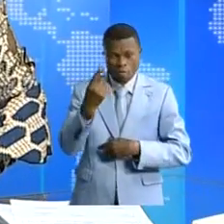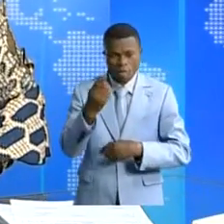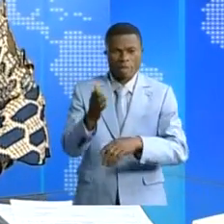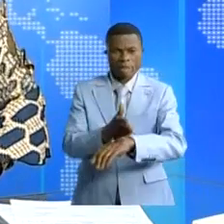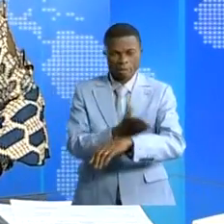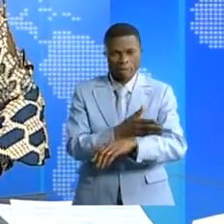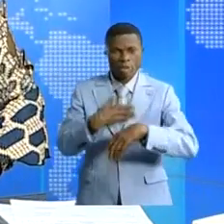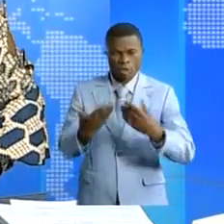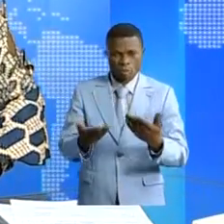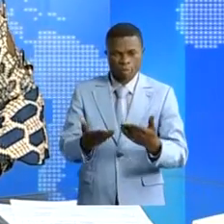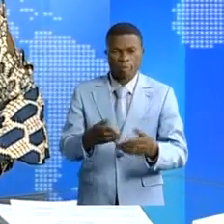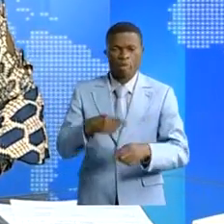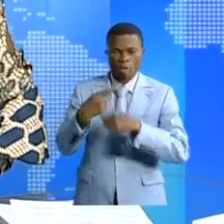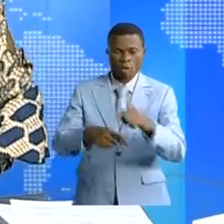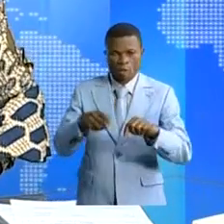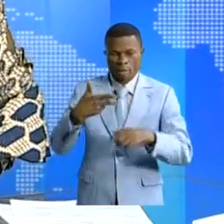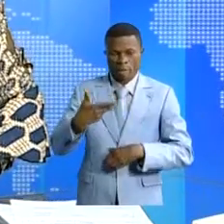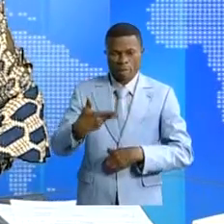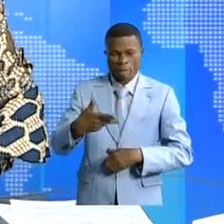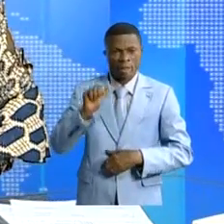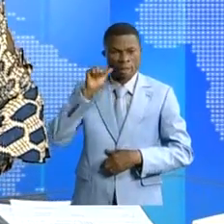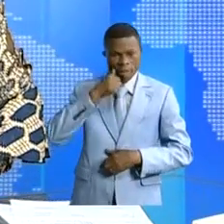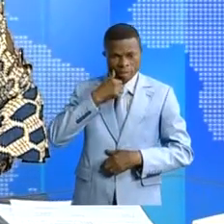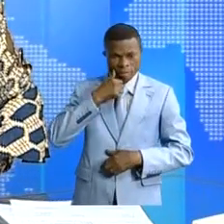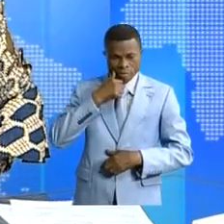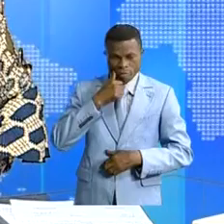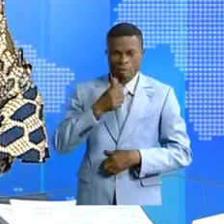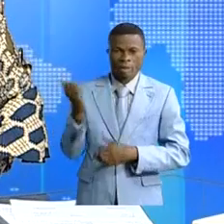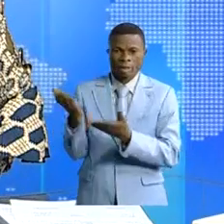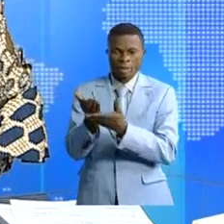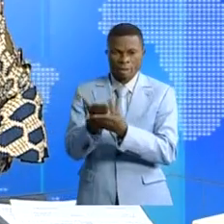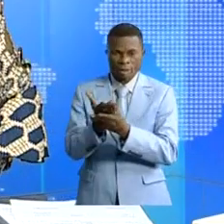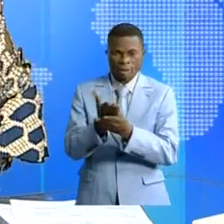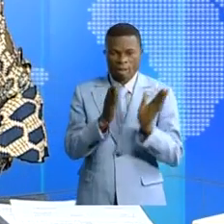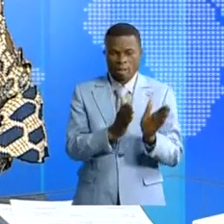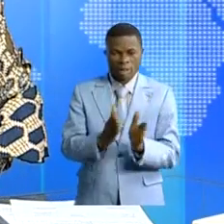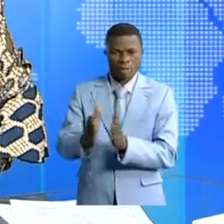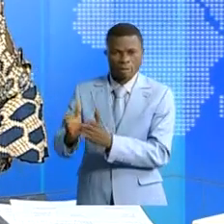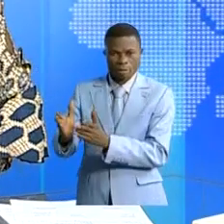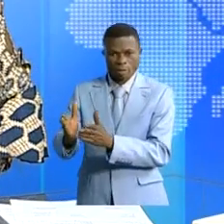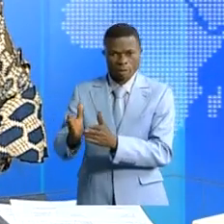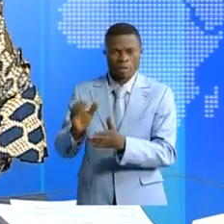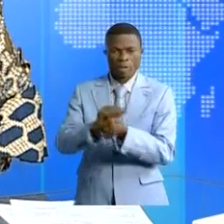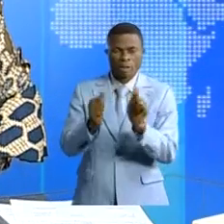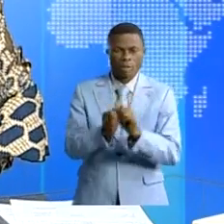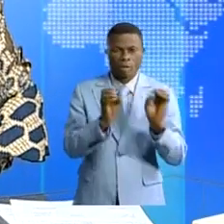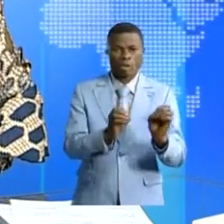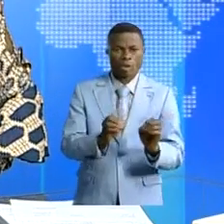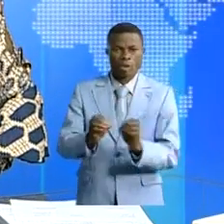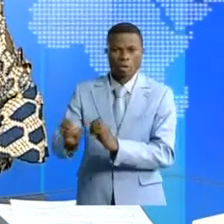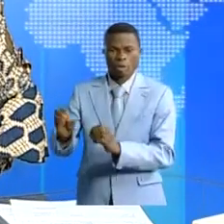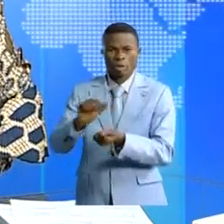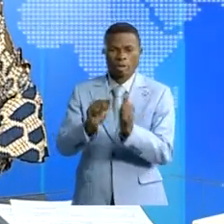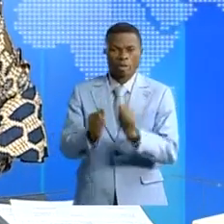Et puis, lancement ce mercredi de la feuille de route pour la préparation de l'audit de l'Organisation de